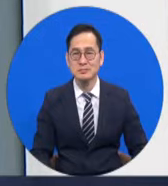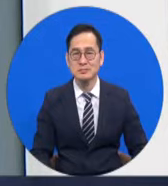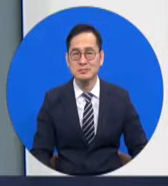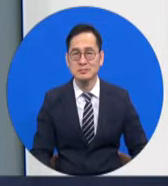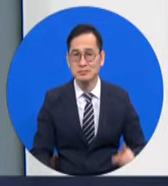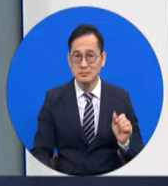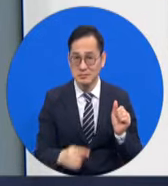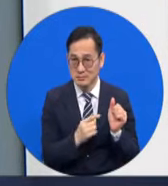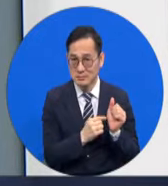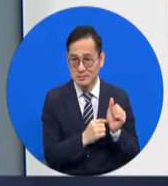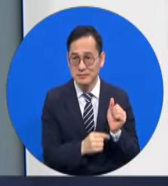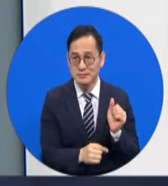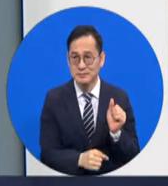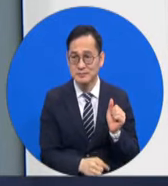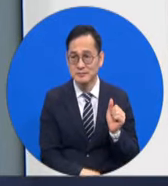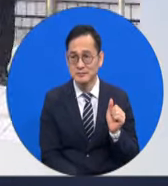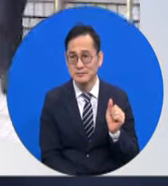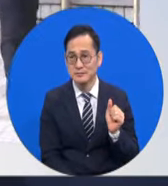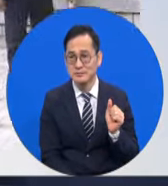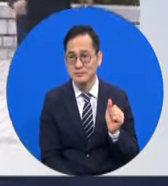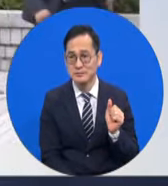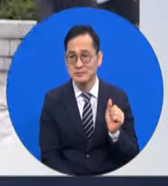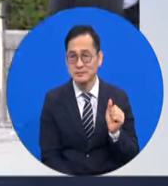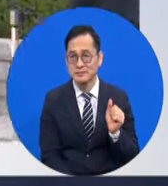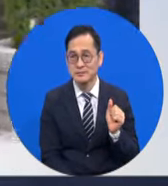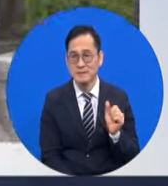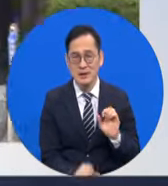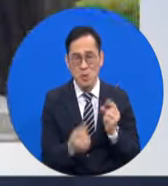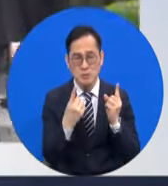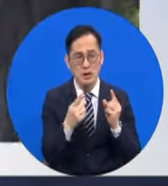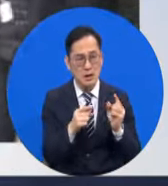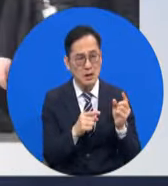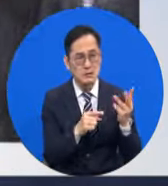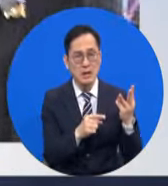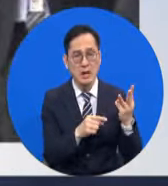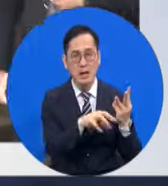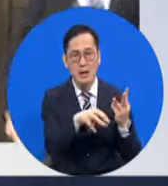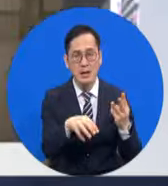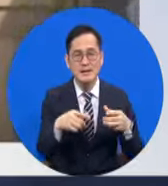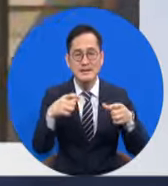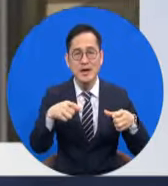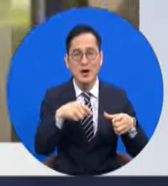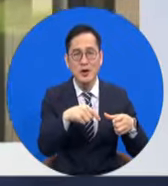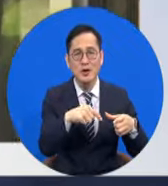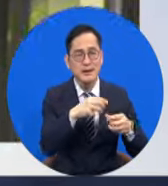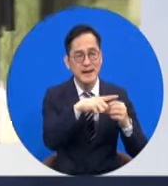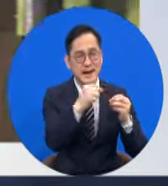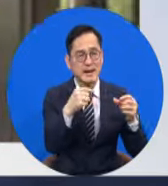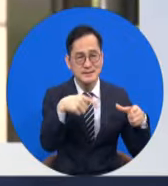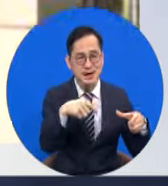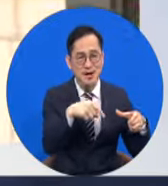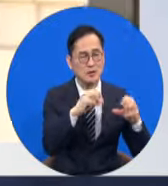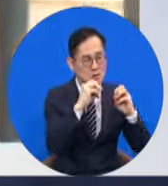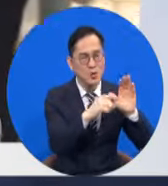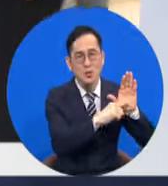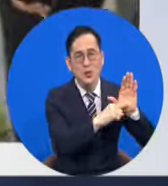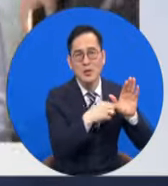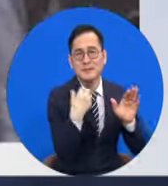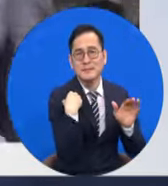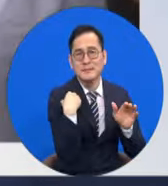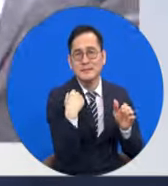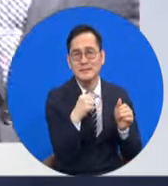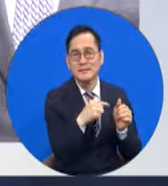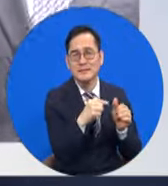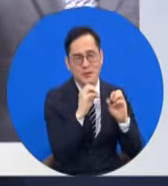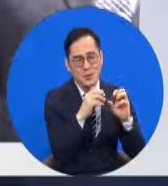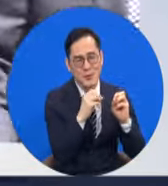사람이 하나를 하기도 힘든 거를 무려 세 개를 하지 않았습니까? 첫 번째 지역구 국회의원 후보자였잖아요. 지금 뭐 후보자들 얼마나 그